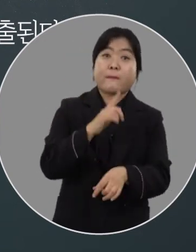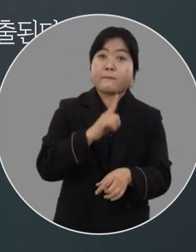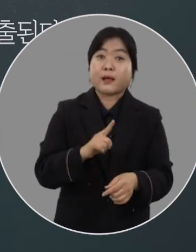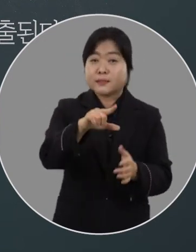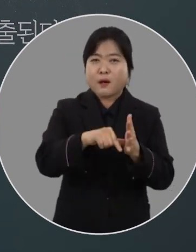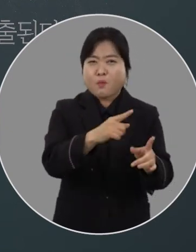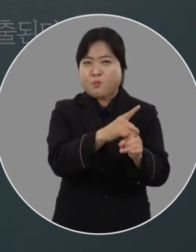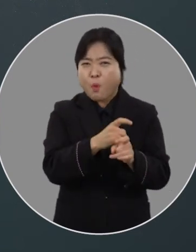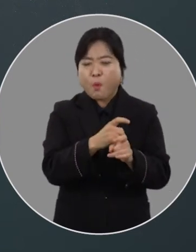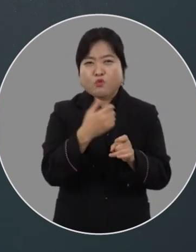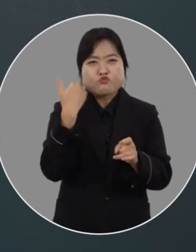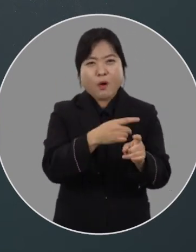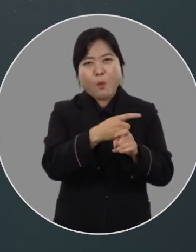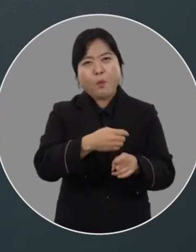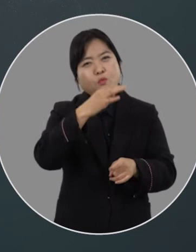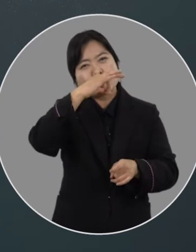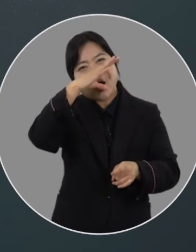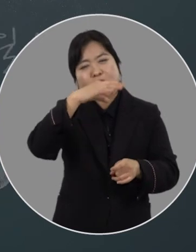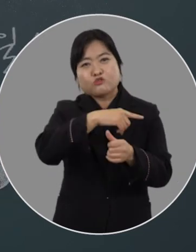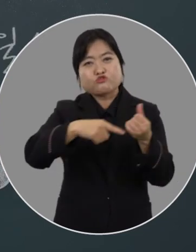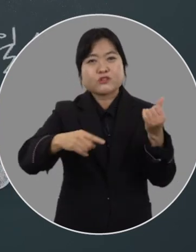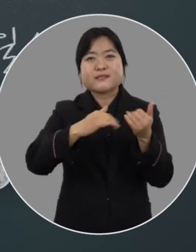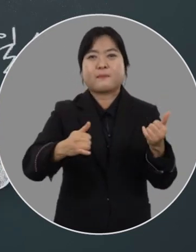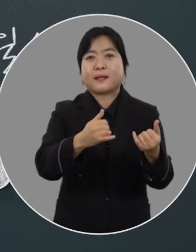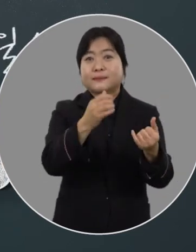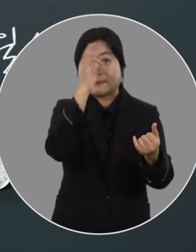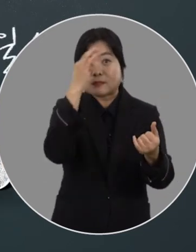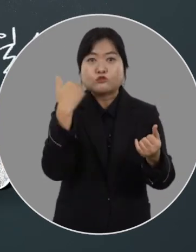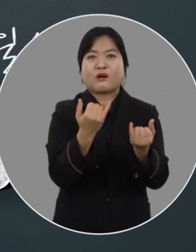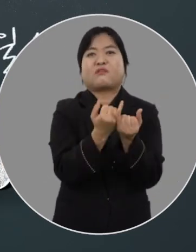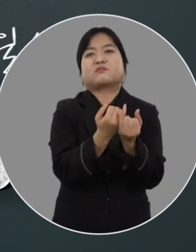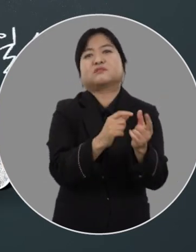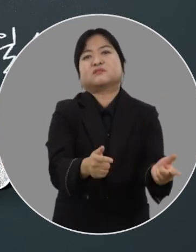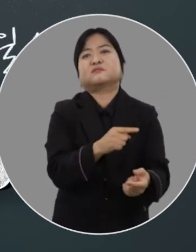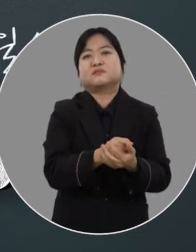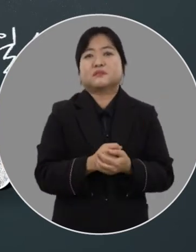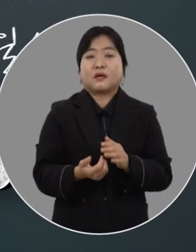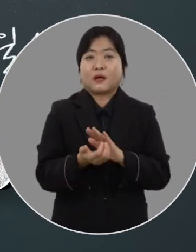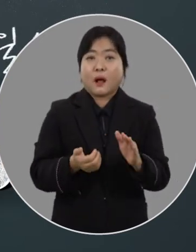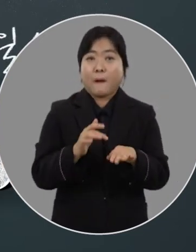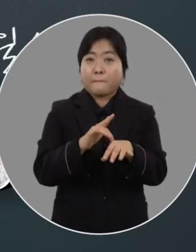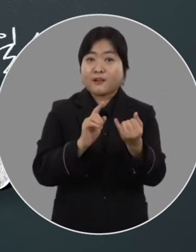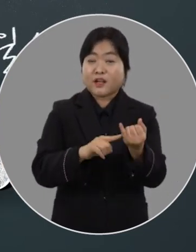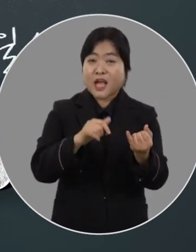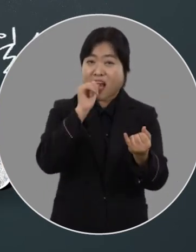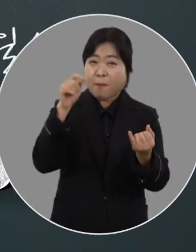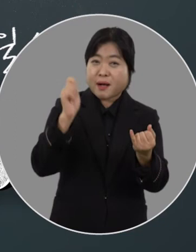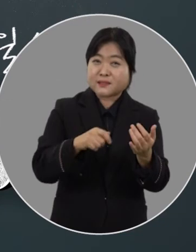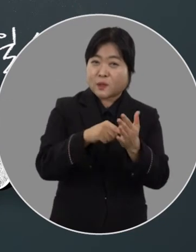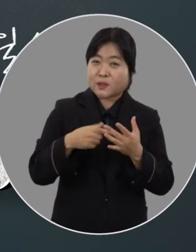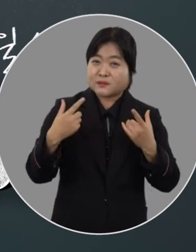당시에 보복당할 일 없이 죽일 수 있는 사람들은 대부분 누구였다? 여성들이었습니다. 아까 마녀의 쇠망치에 나왔던